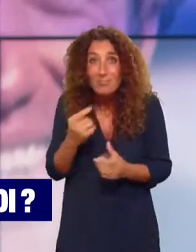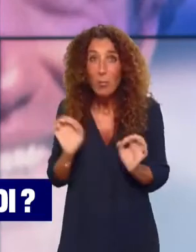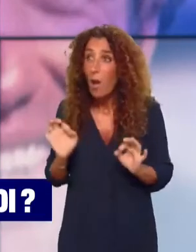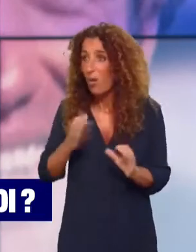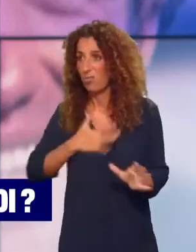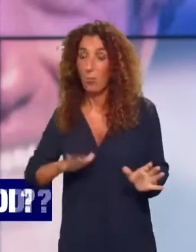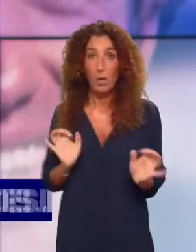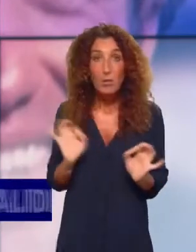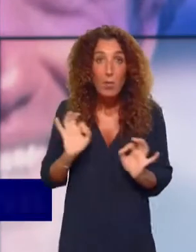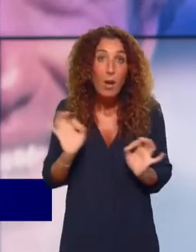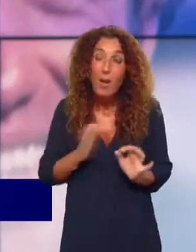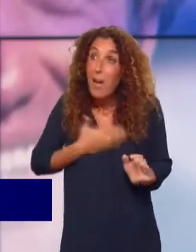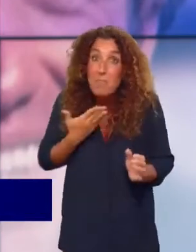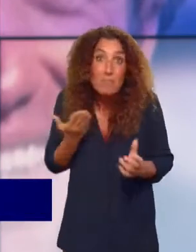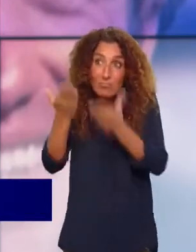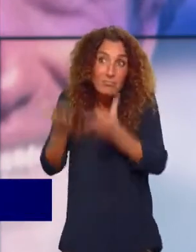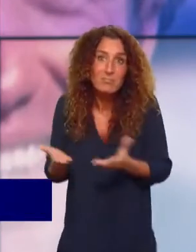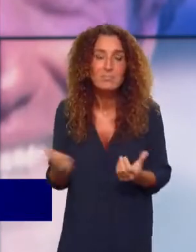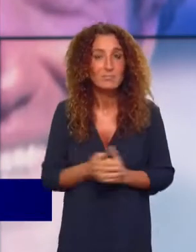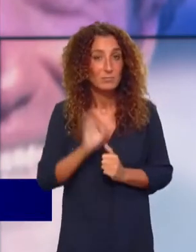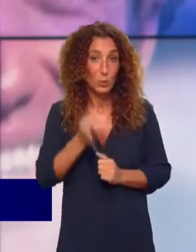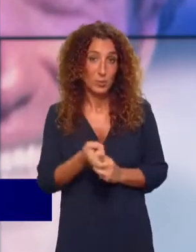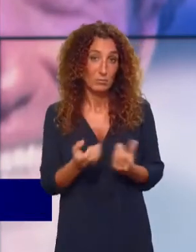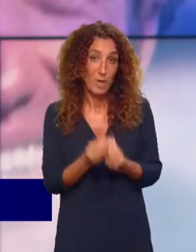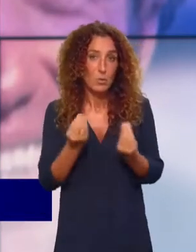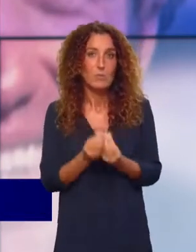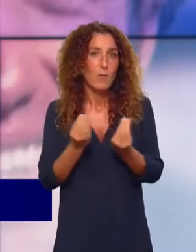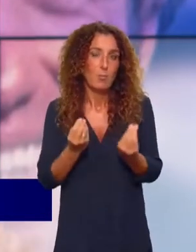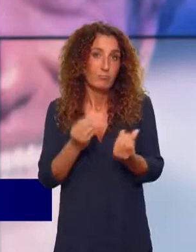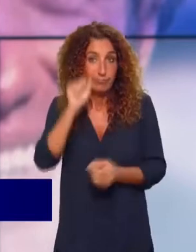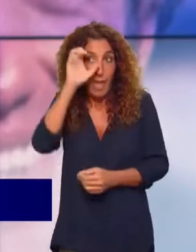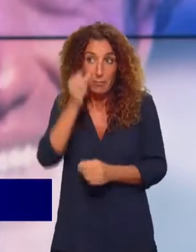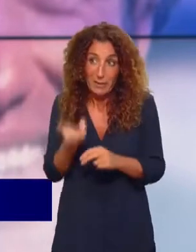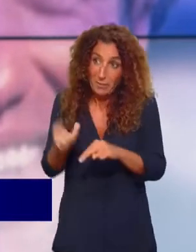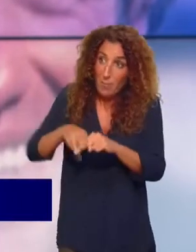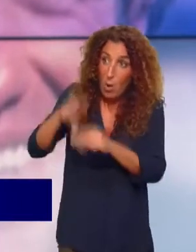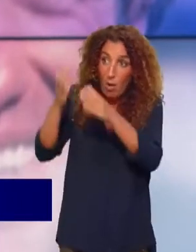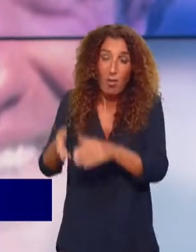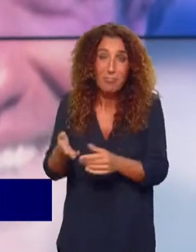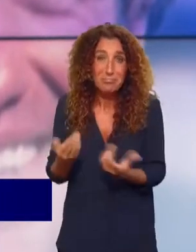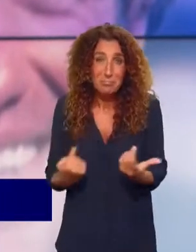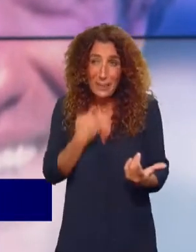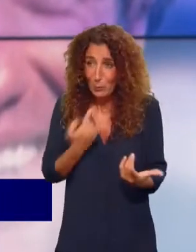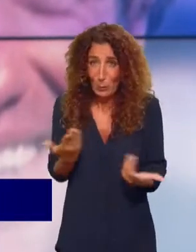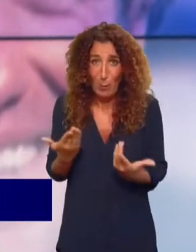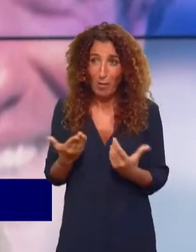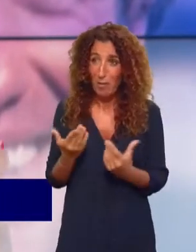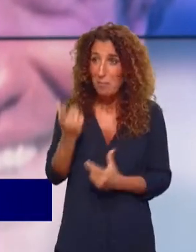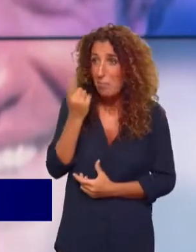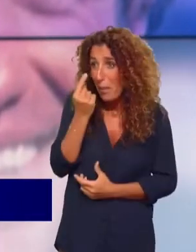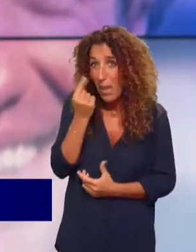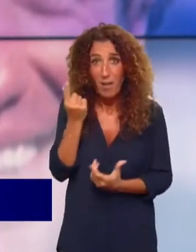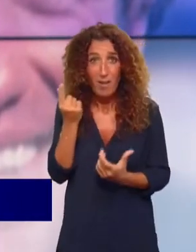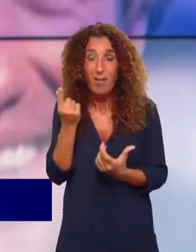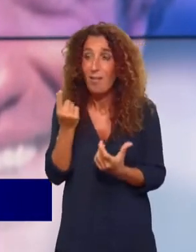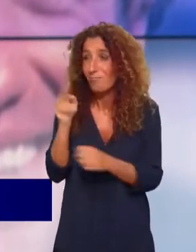Tous, on le dit, hein, c'est vrai beaucoup depuis malheureusement qu'on a appris la triste nouvelle, mais on a tous perdu un pote, un père aussi parfois, parce qu'on